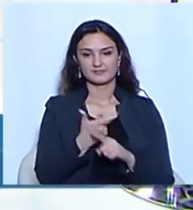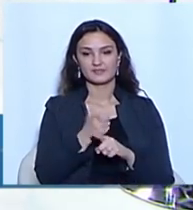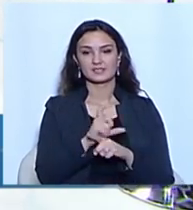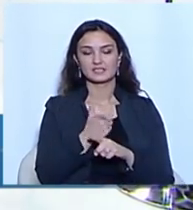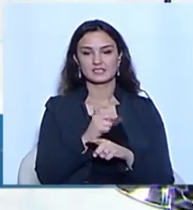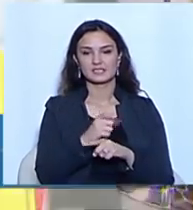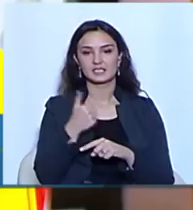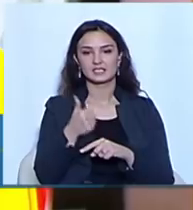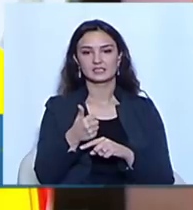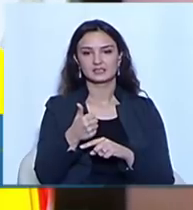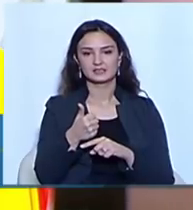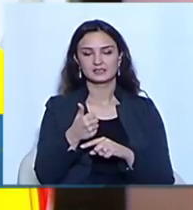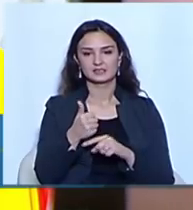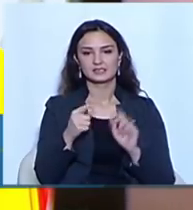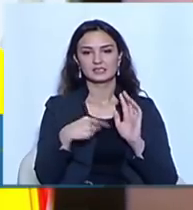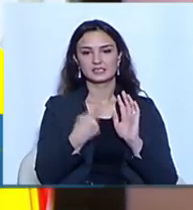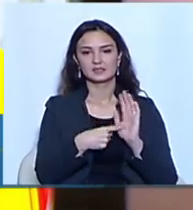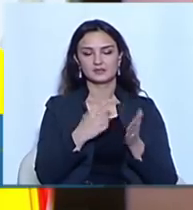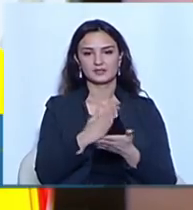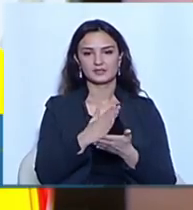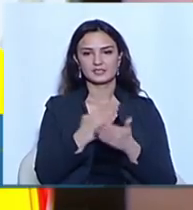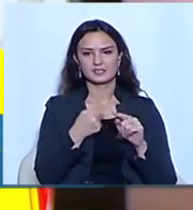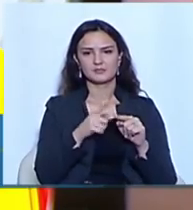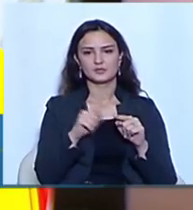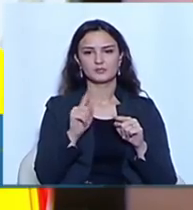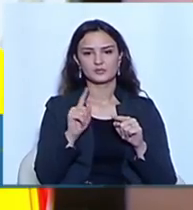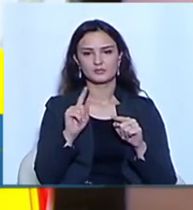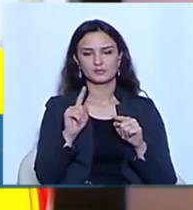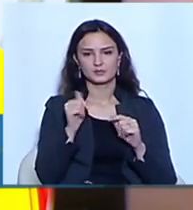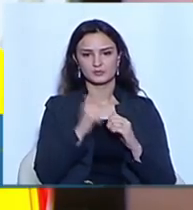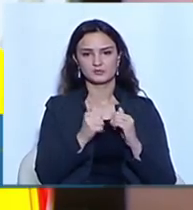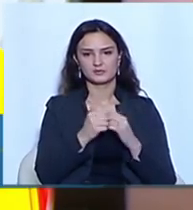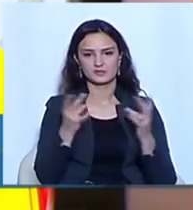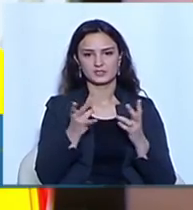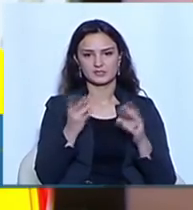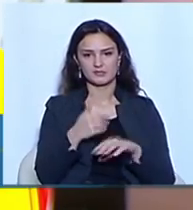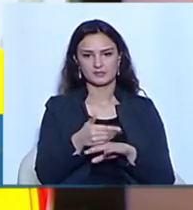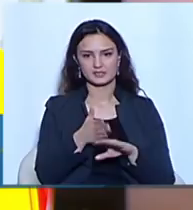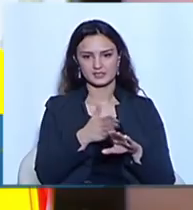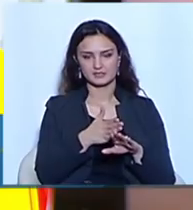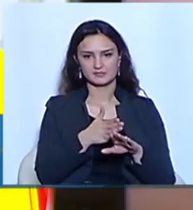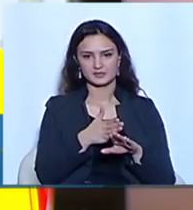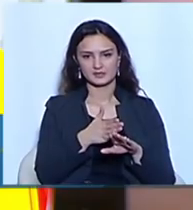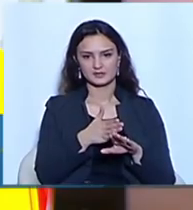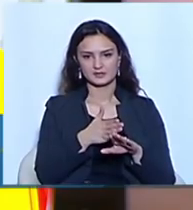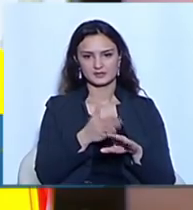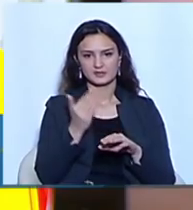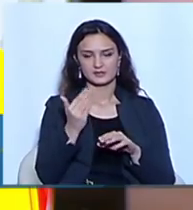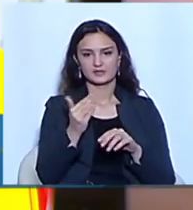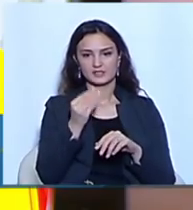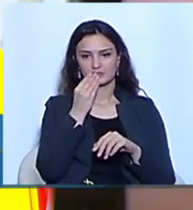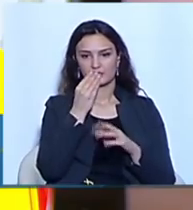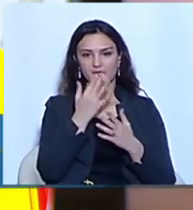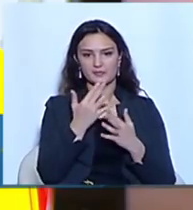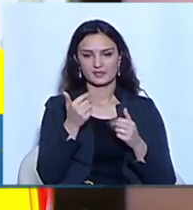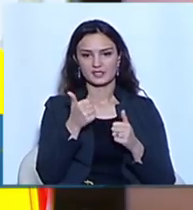ძალიან კარგი კითხვა, იმიტომ რომ ნამდვილად ჭირდებათ ფეხსაცმელი, თქვენ ნუტრიციოლოგი ბრძანდებით